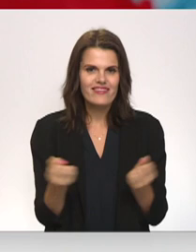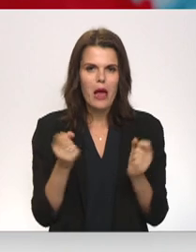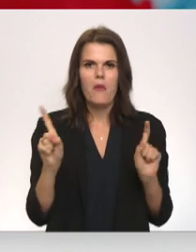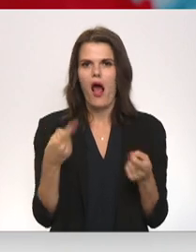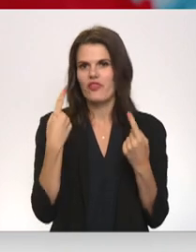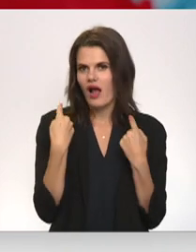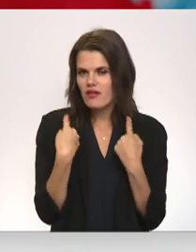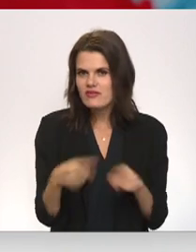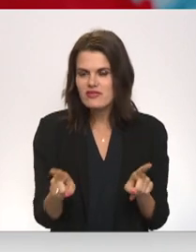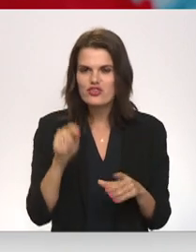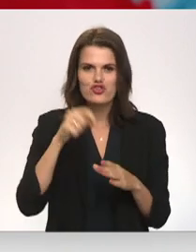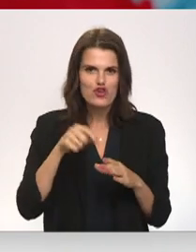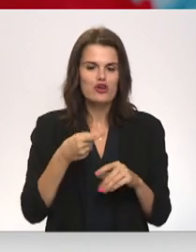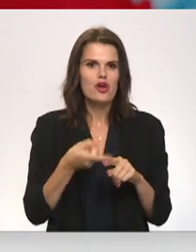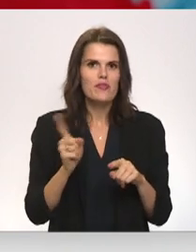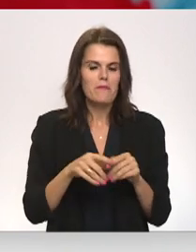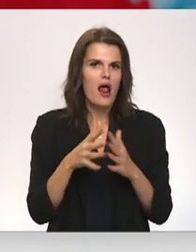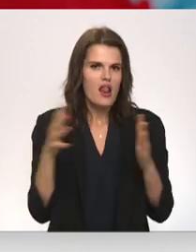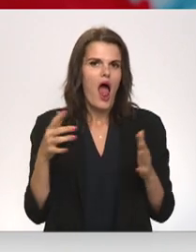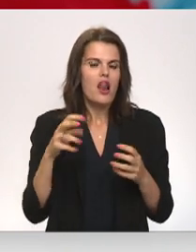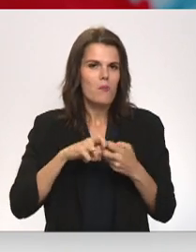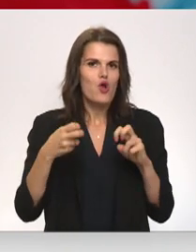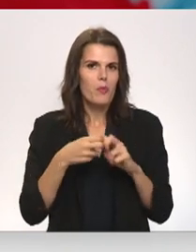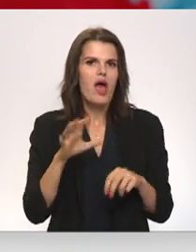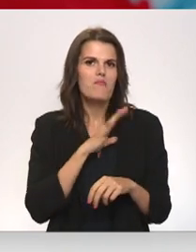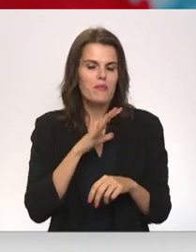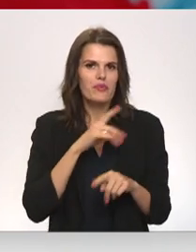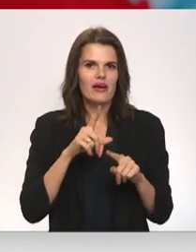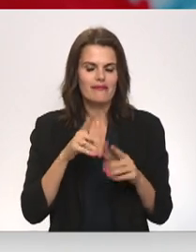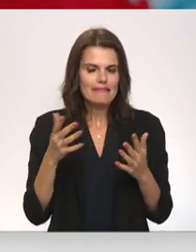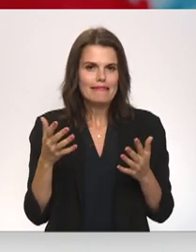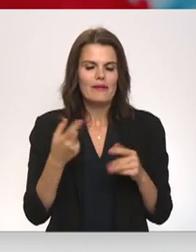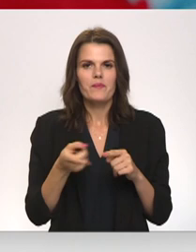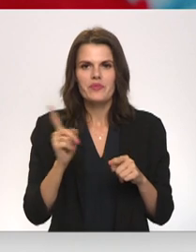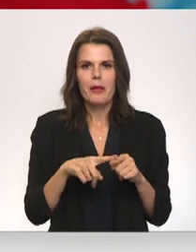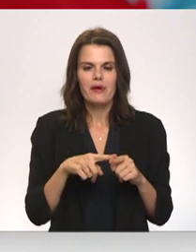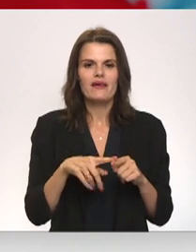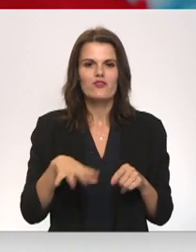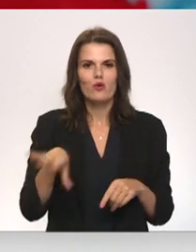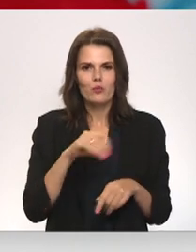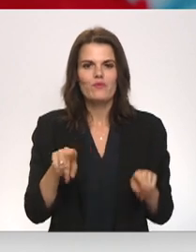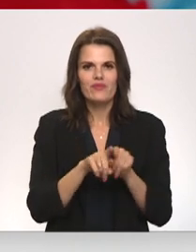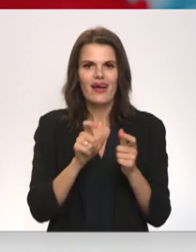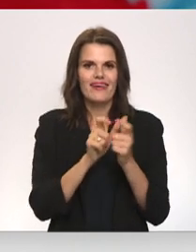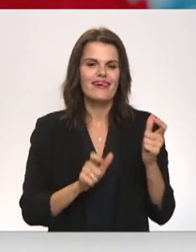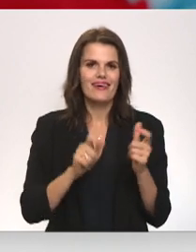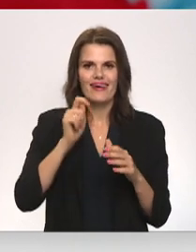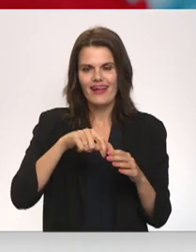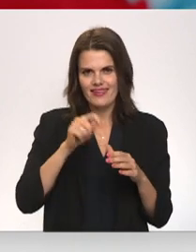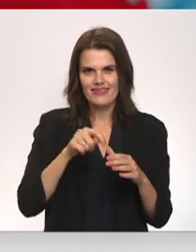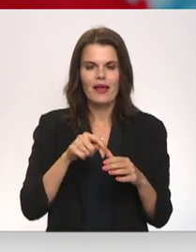cits. Un tas bija tas lielākais izaicinājums, ja, un tās lielākās galvas sāpes. Tāpēc mums arī receptēs ir tā,